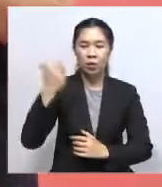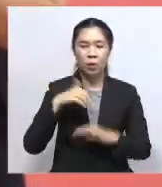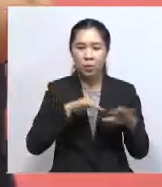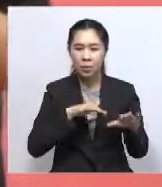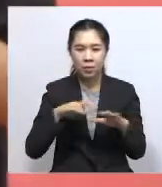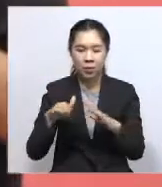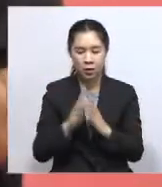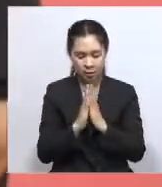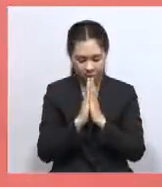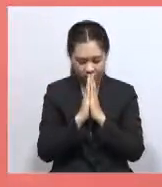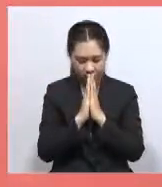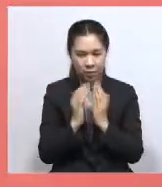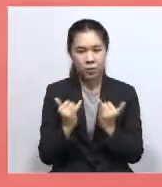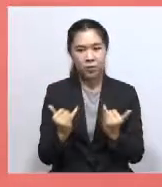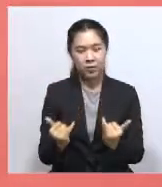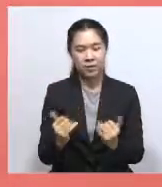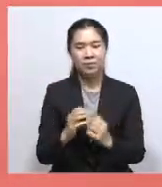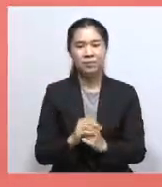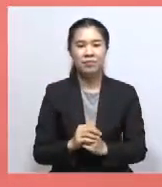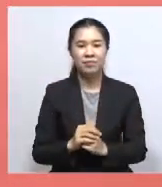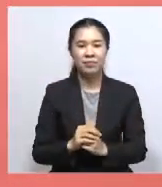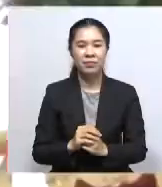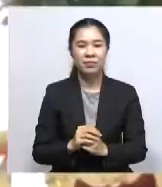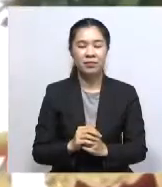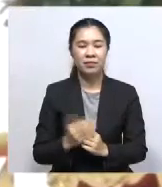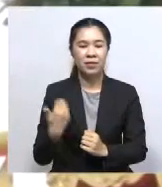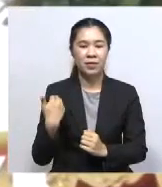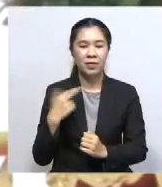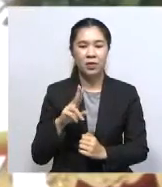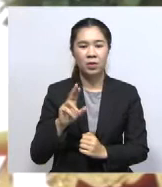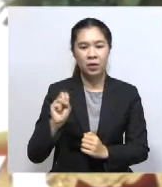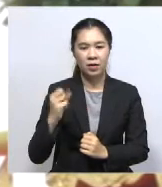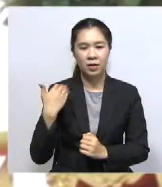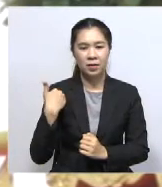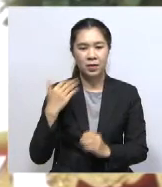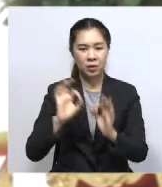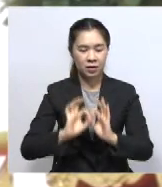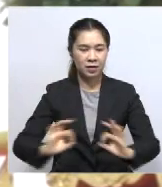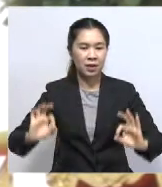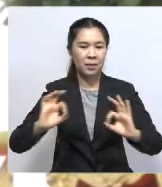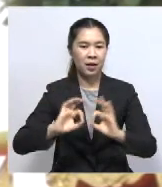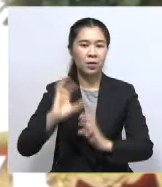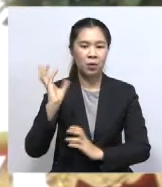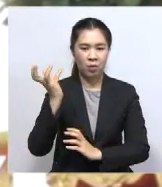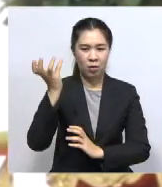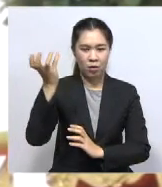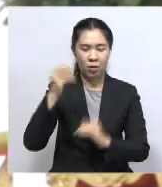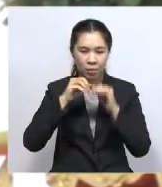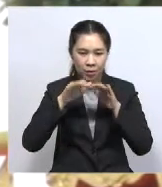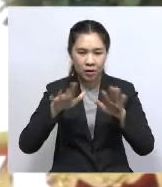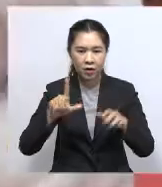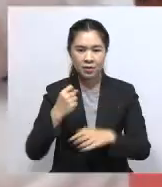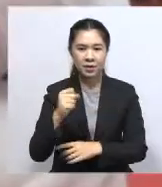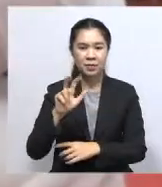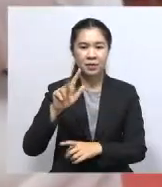พิธีพุทธบูชาในวันนี้สหประชาชาติก็ยกย่องให้เป็นวันสำคัญสากลของโลกค่ะโดยประกาศไว้เมื่อวันที่13